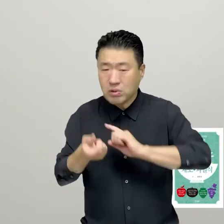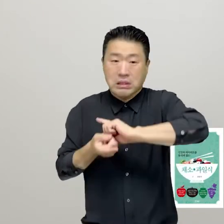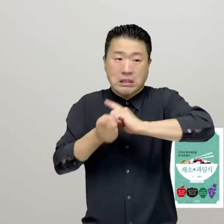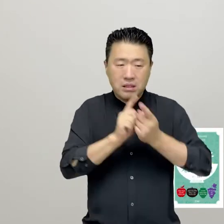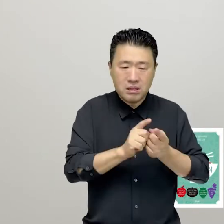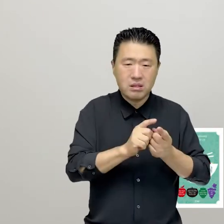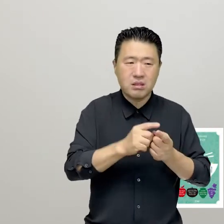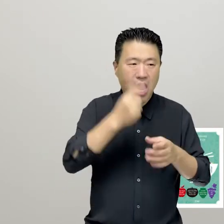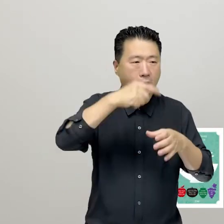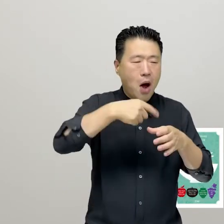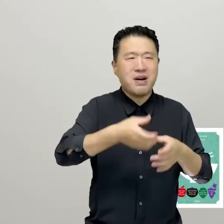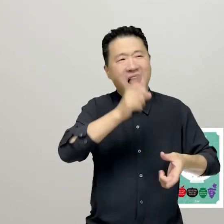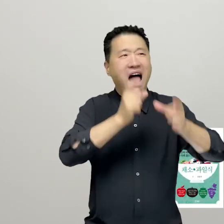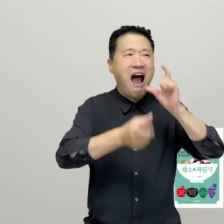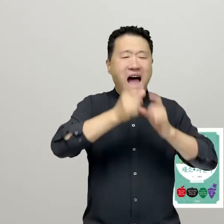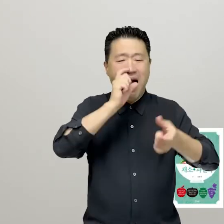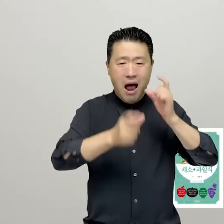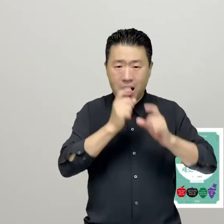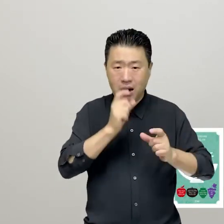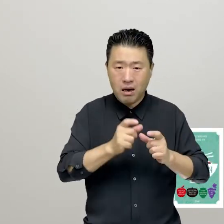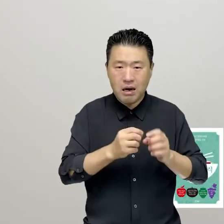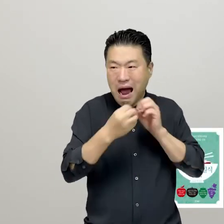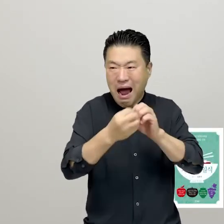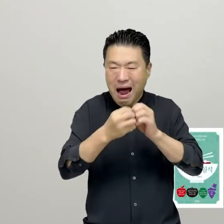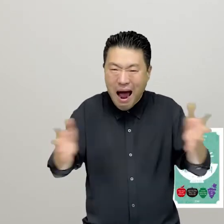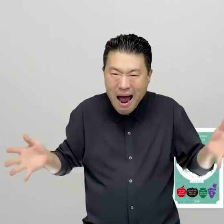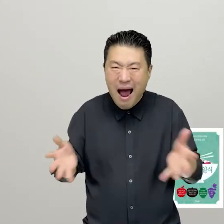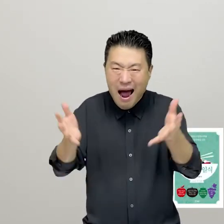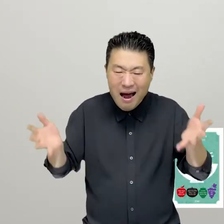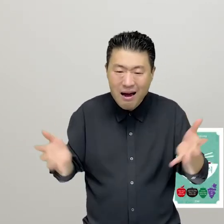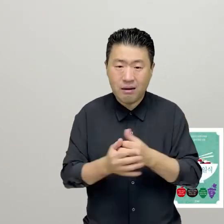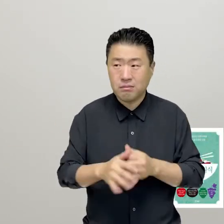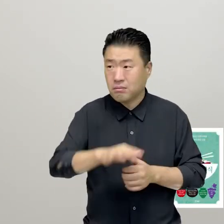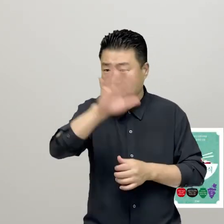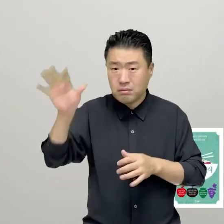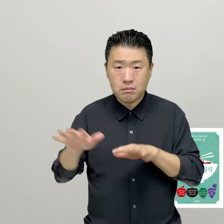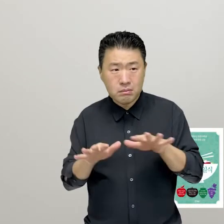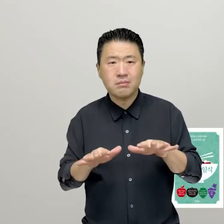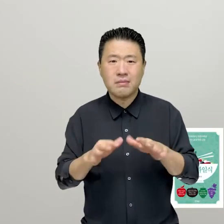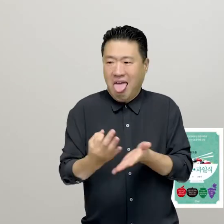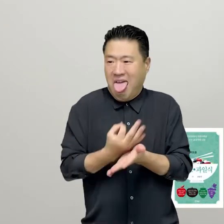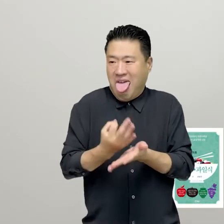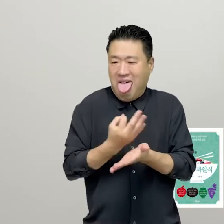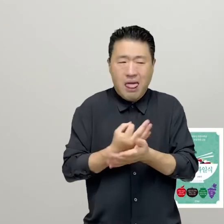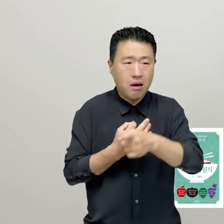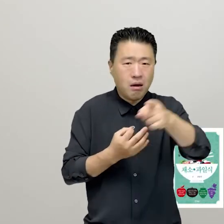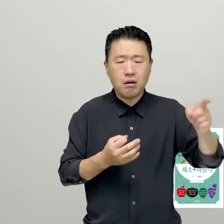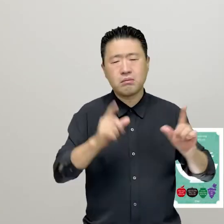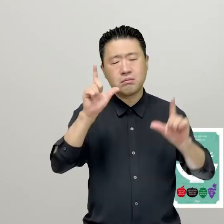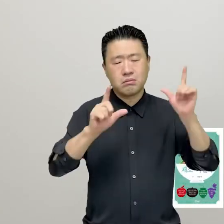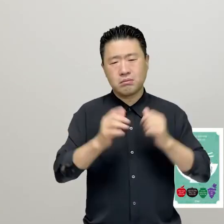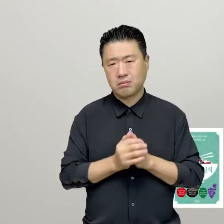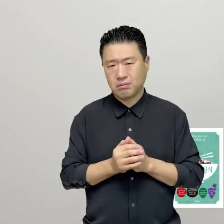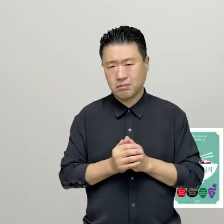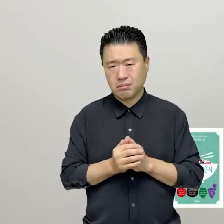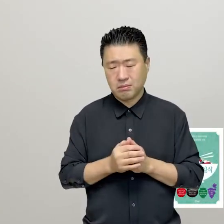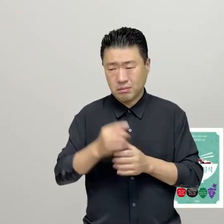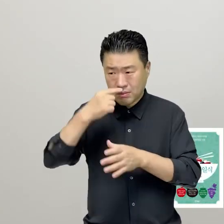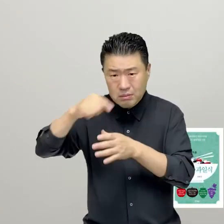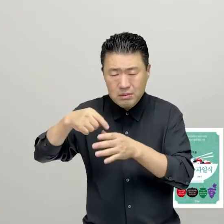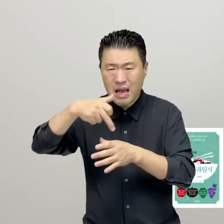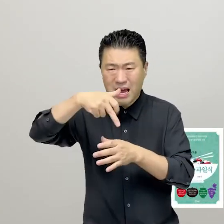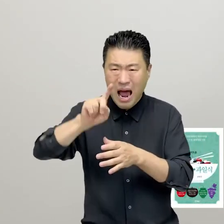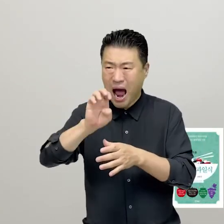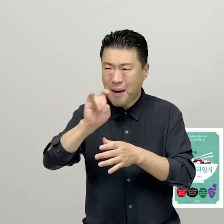대신 커피를 생활화하게 먹게 만듦으로 인해서 많은 사람들이 돈을 벌었습니다.